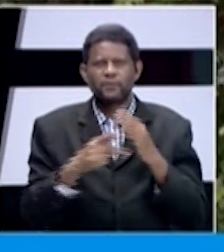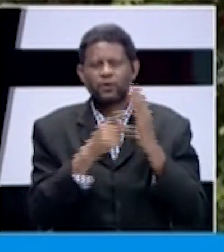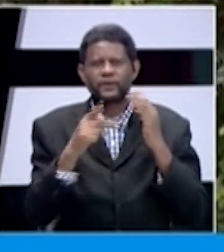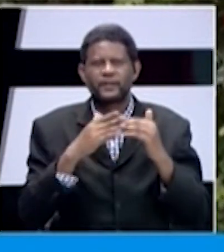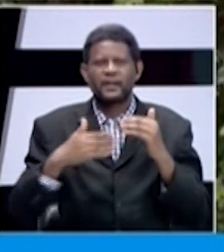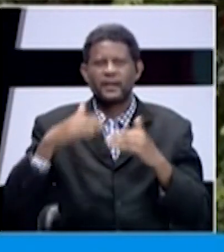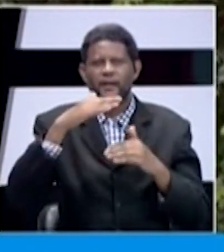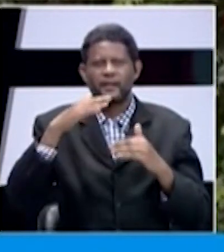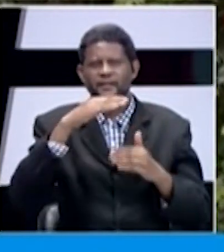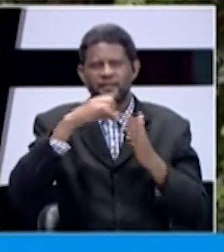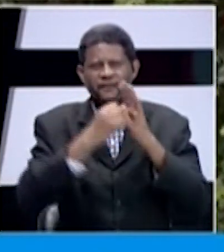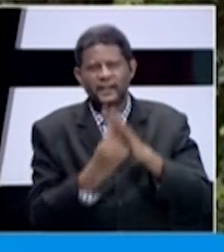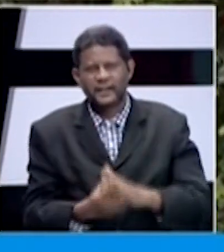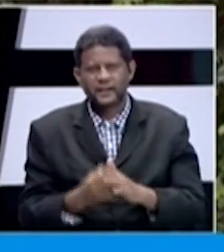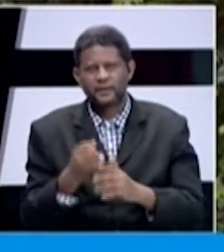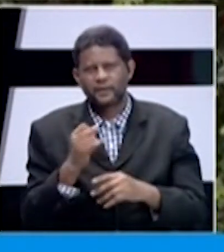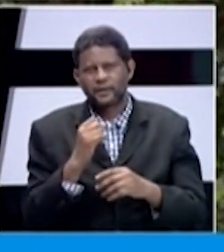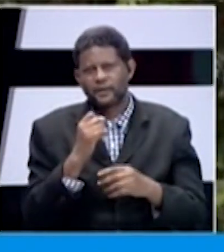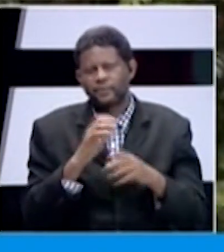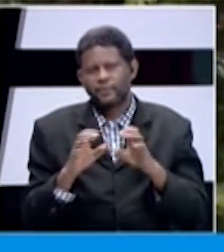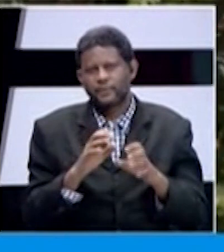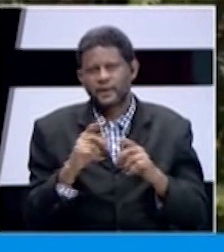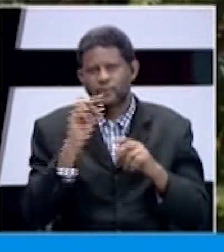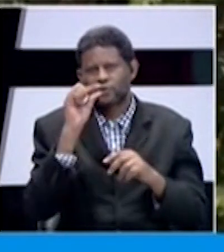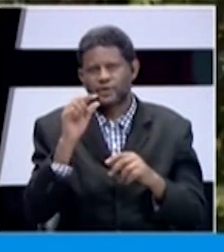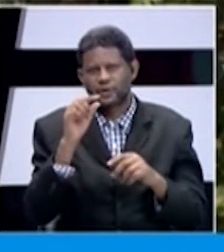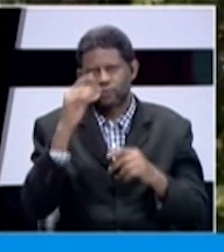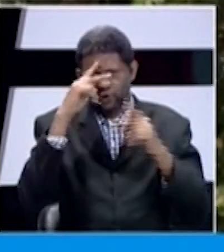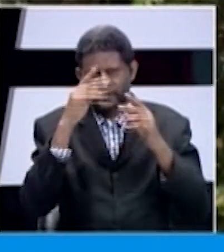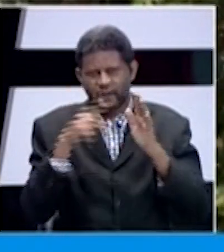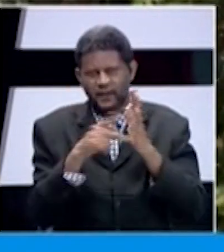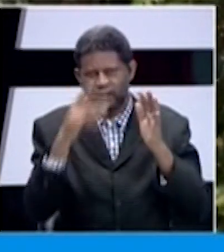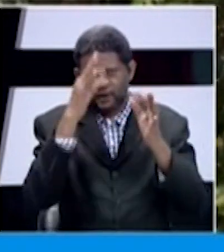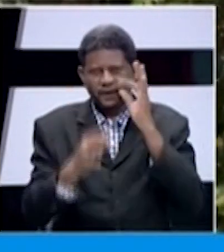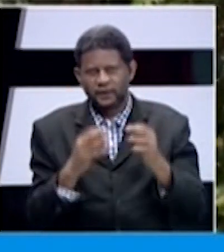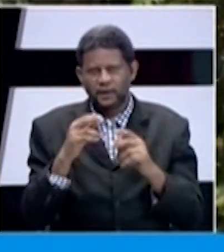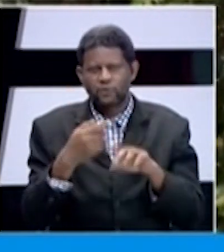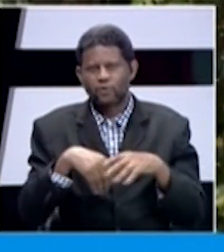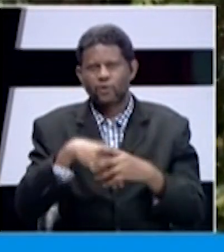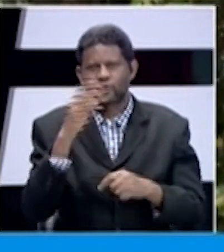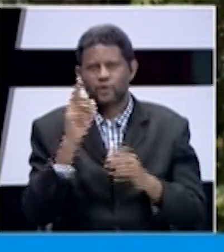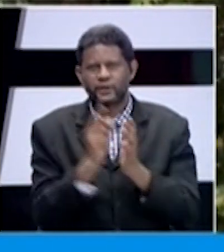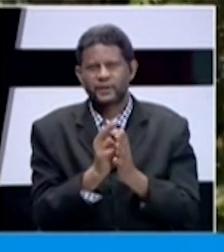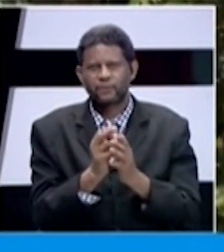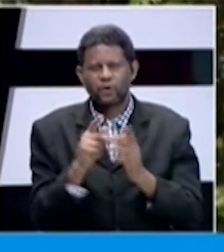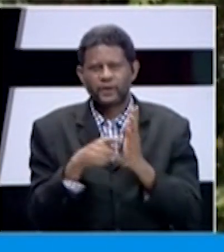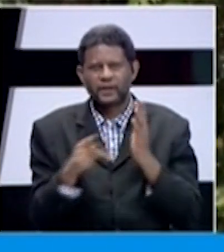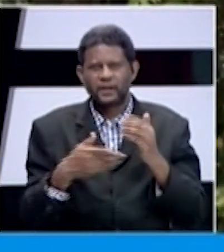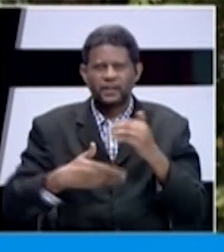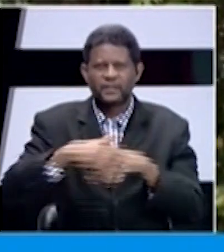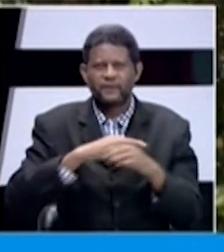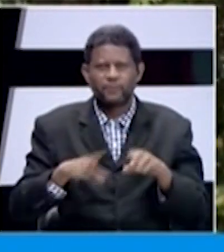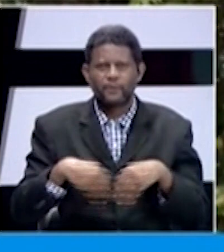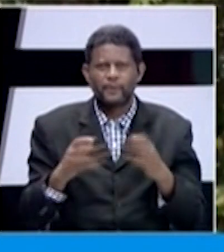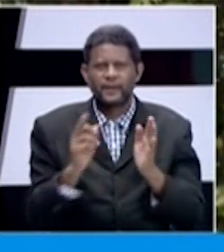أفلا إن خوانا تحت سبب من زبراء. أو زوج صنو بوليتيكا وسانتات. أو زوج حق تعتون. ناي بوليتيكا قلوا بمحا. ناي حق قلوا